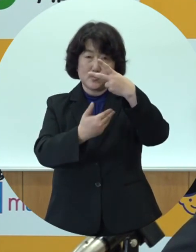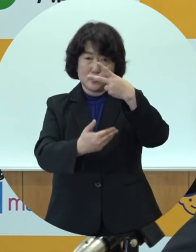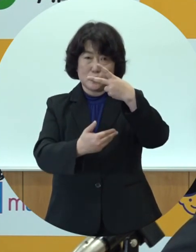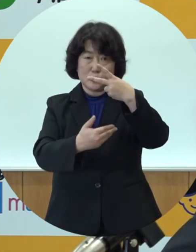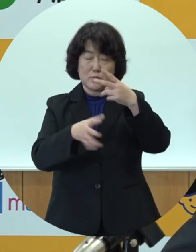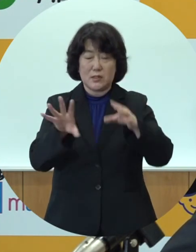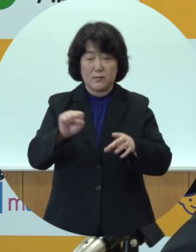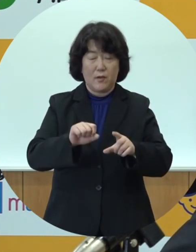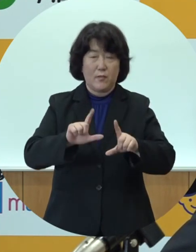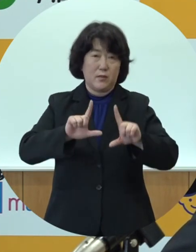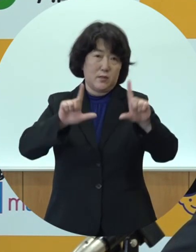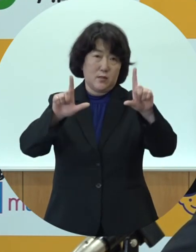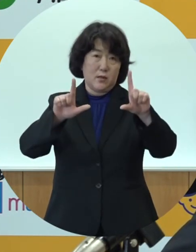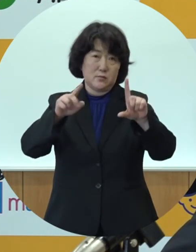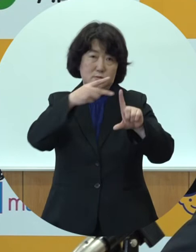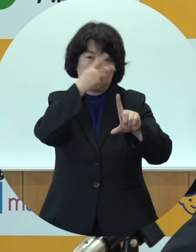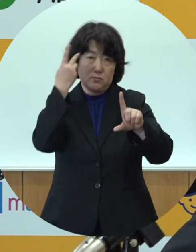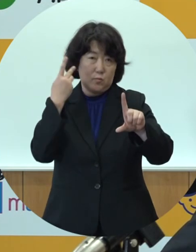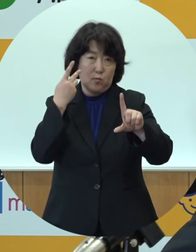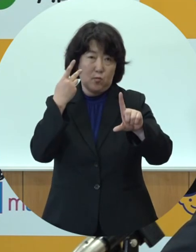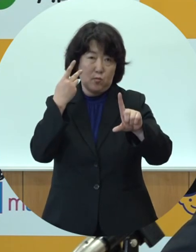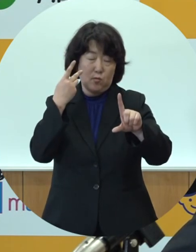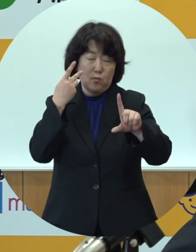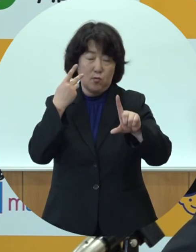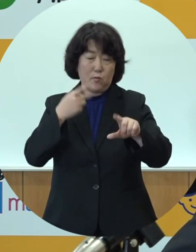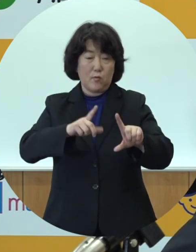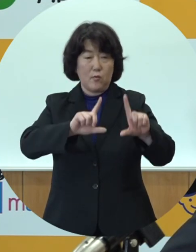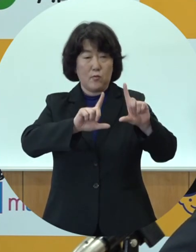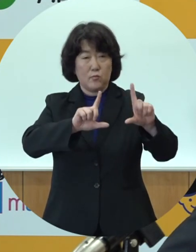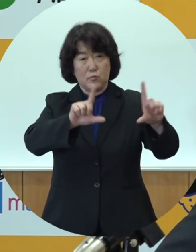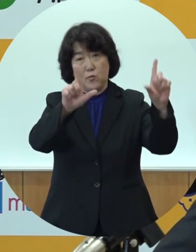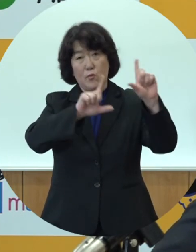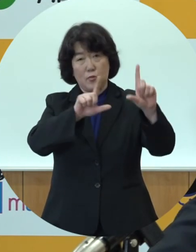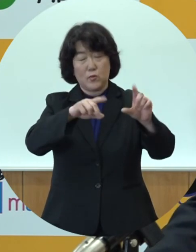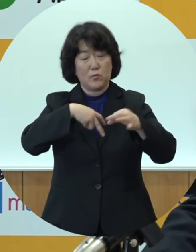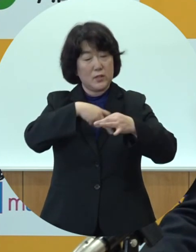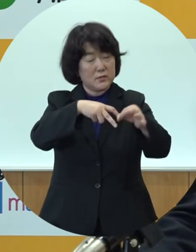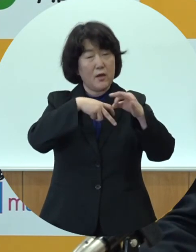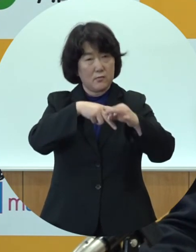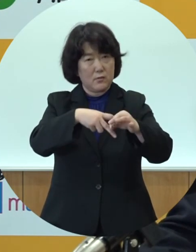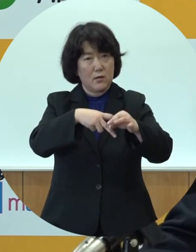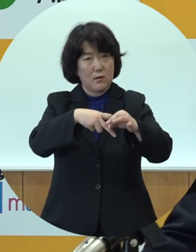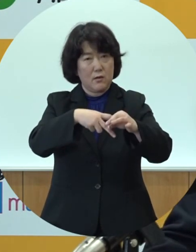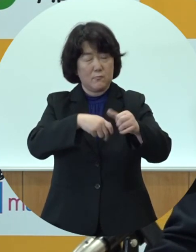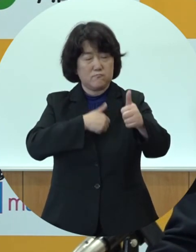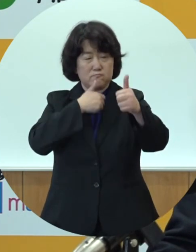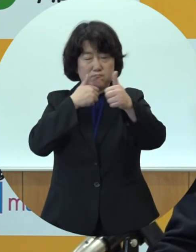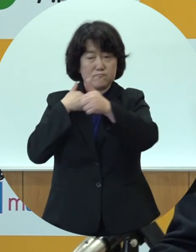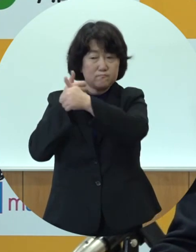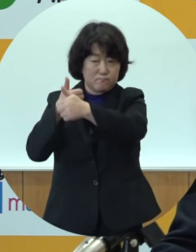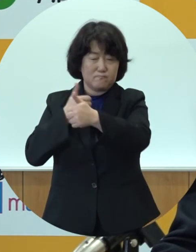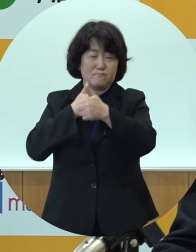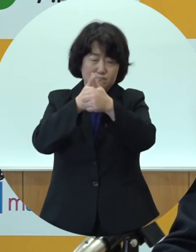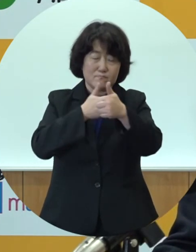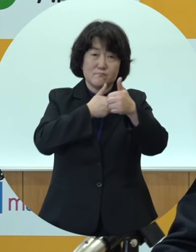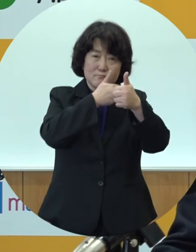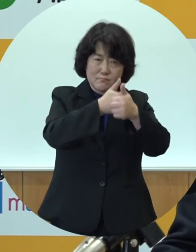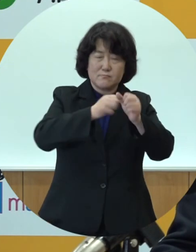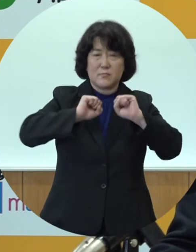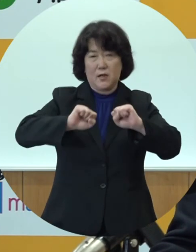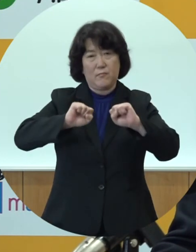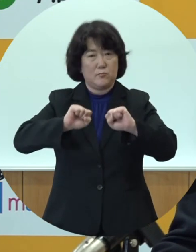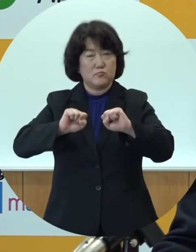教育学校のサッカー部が轟の地で今治を身にまとって戦ってくださっています